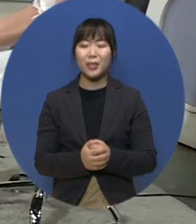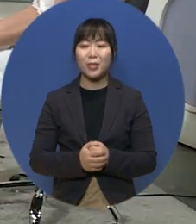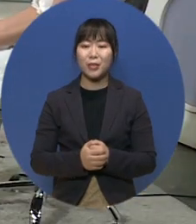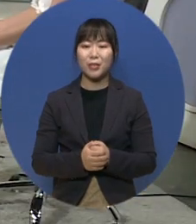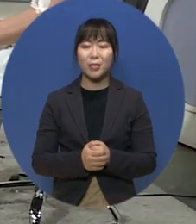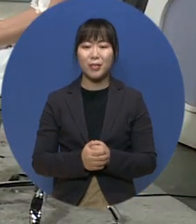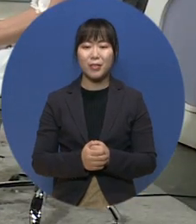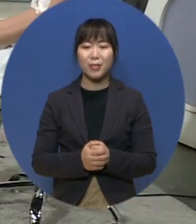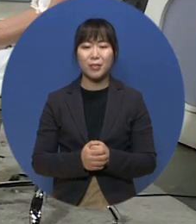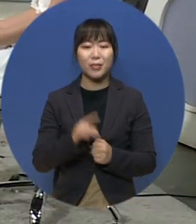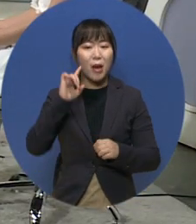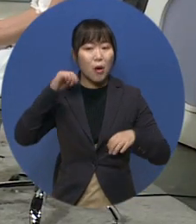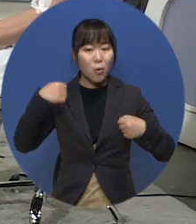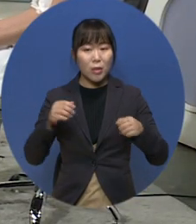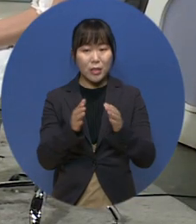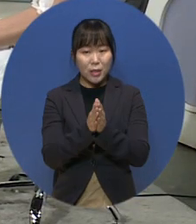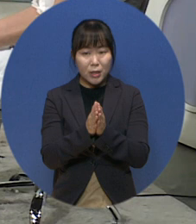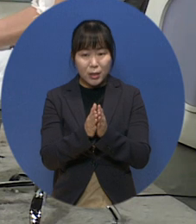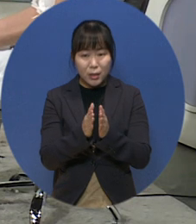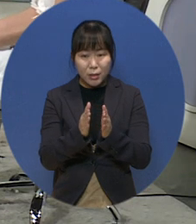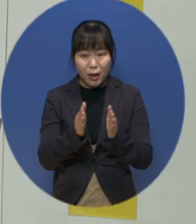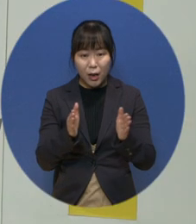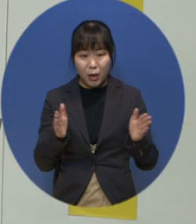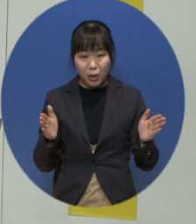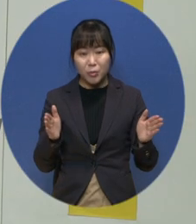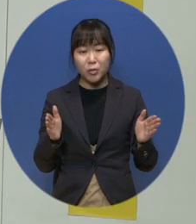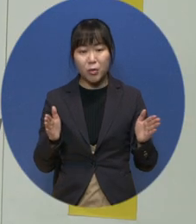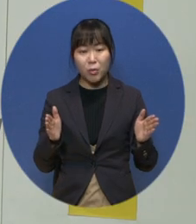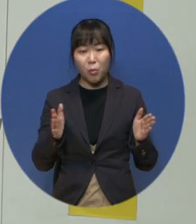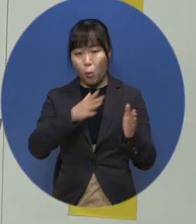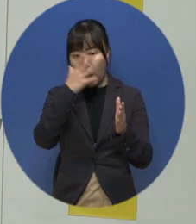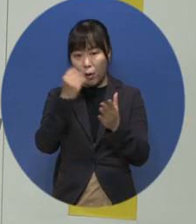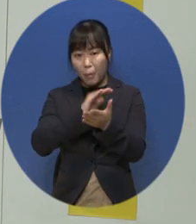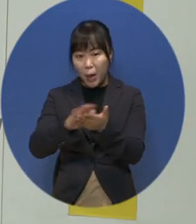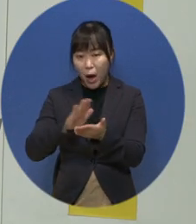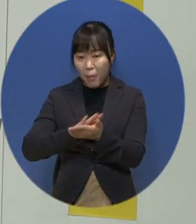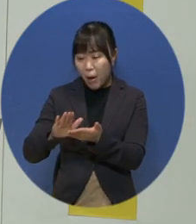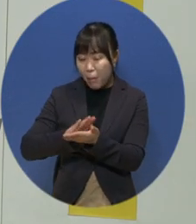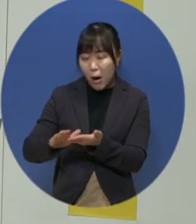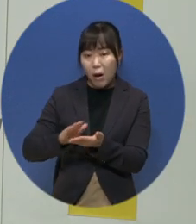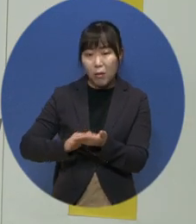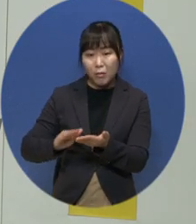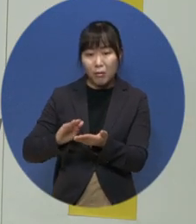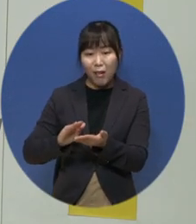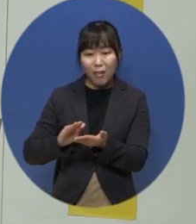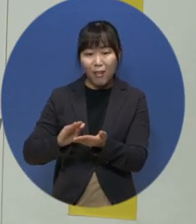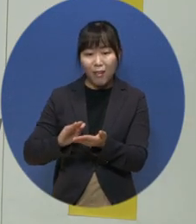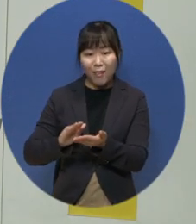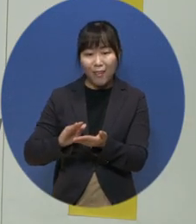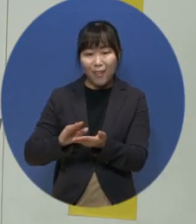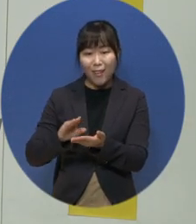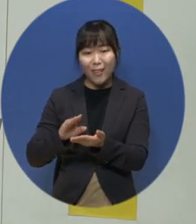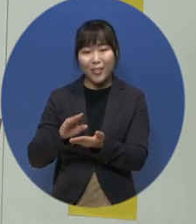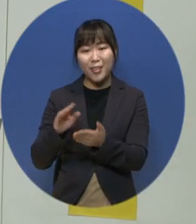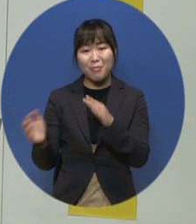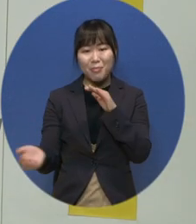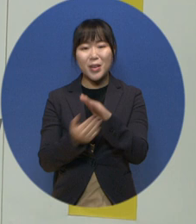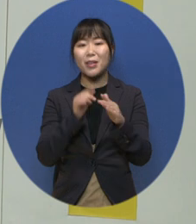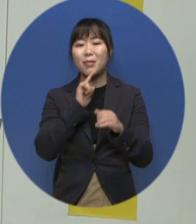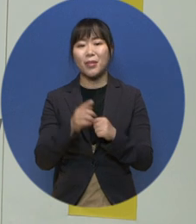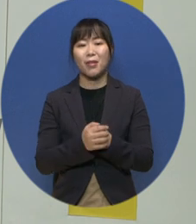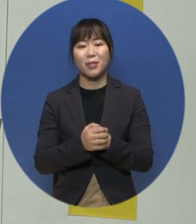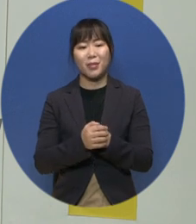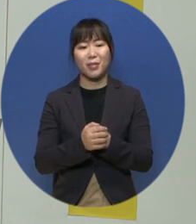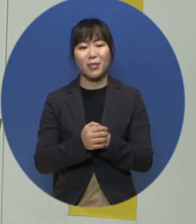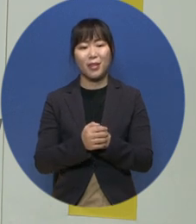이게 연극이 시작되자마자 이 전성 매진이라는 또 기록을 세우셨다고요. 역시 네티즌이